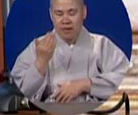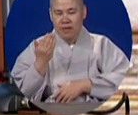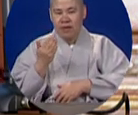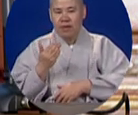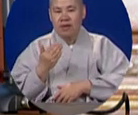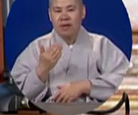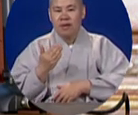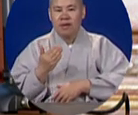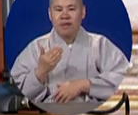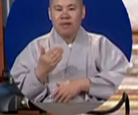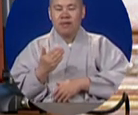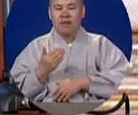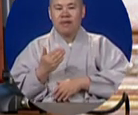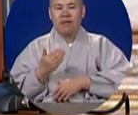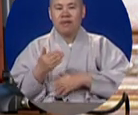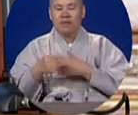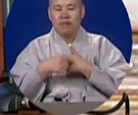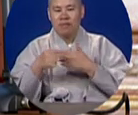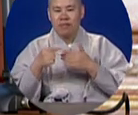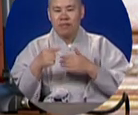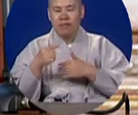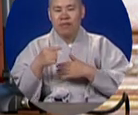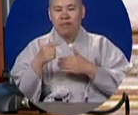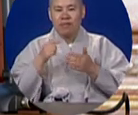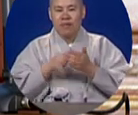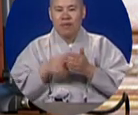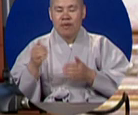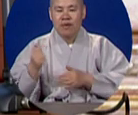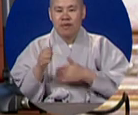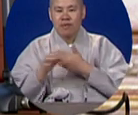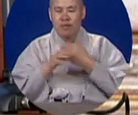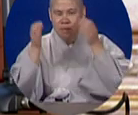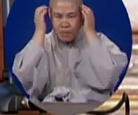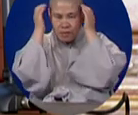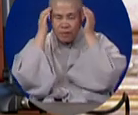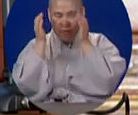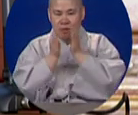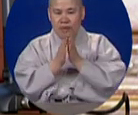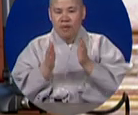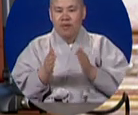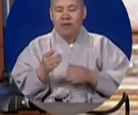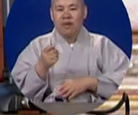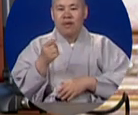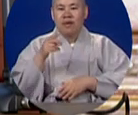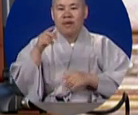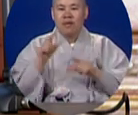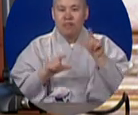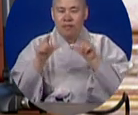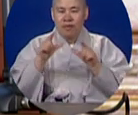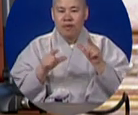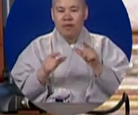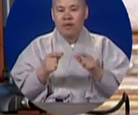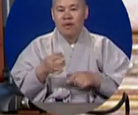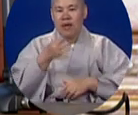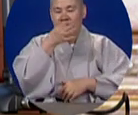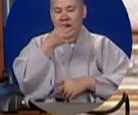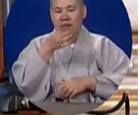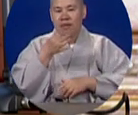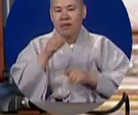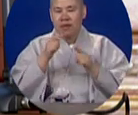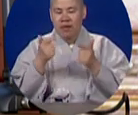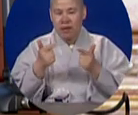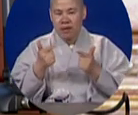여기서부터 고통이 오는 거예요 이게 눈에는 색에 집착하지 않는 공부 어이의